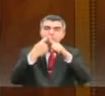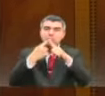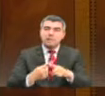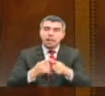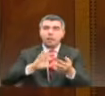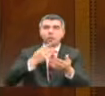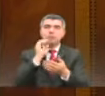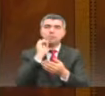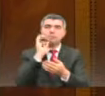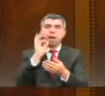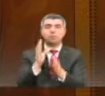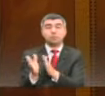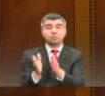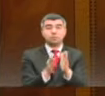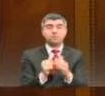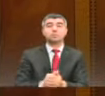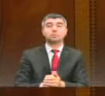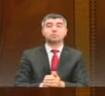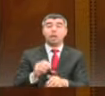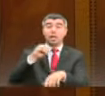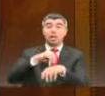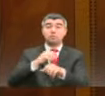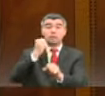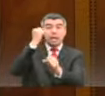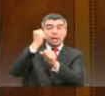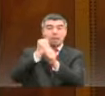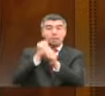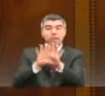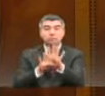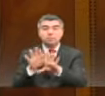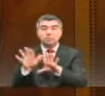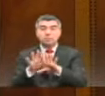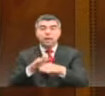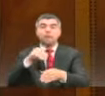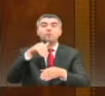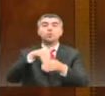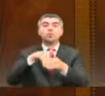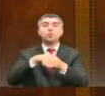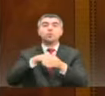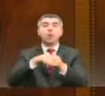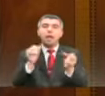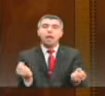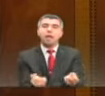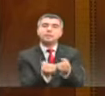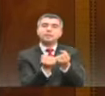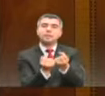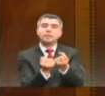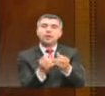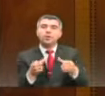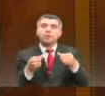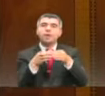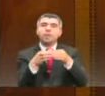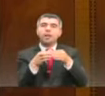بها. وسنقوم أيضاً بالعمل على تفعيل صندوق التأهيل الاجتماعي